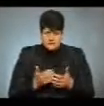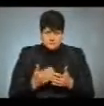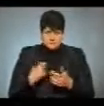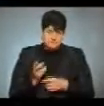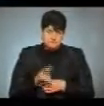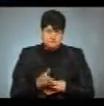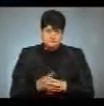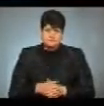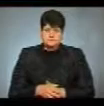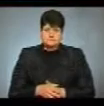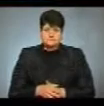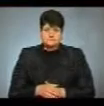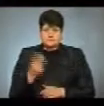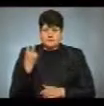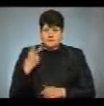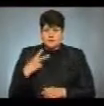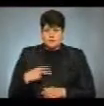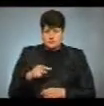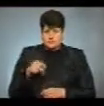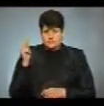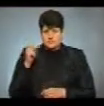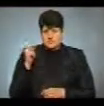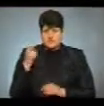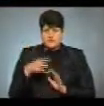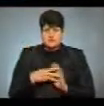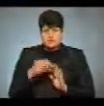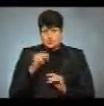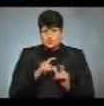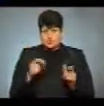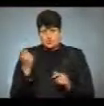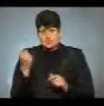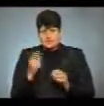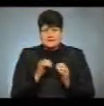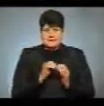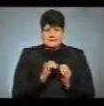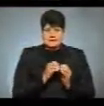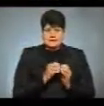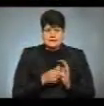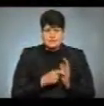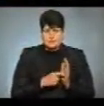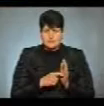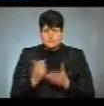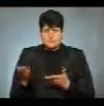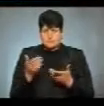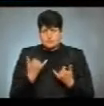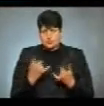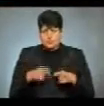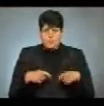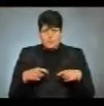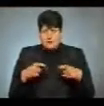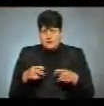ми прийшли. Дві дочки мої тут вчаться в 28-й школі, 11-10 клас. Ну, запросили сьогодні побігати в